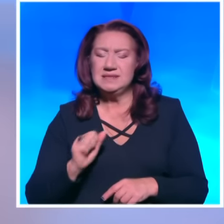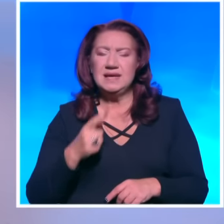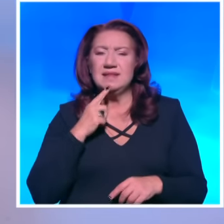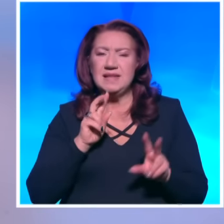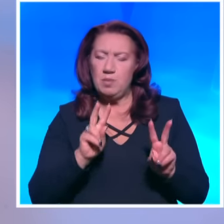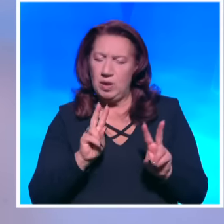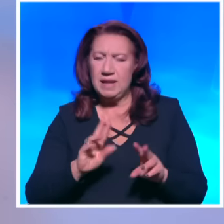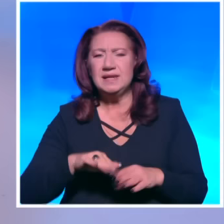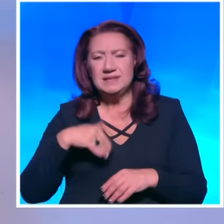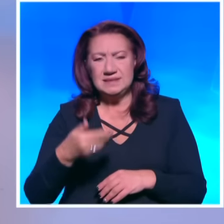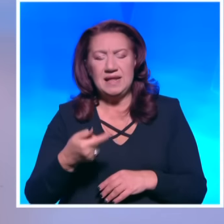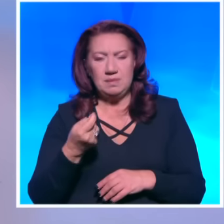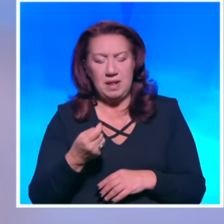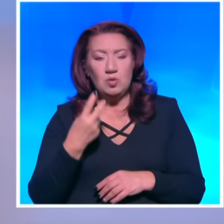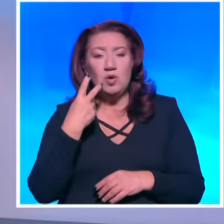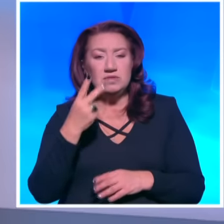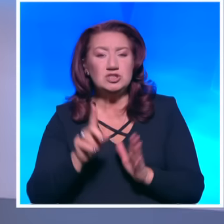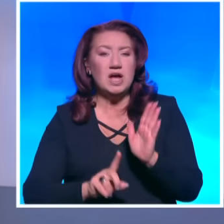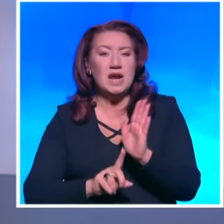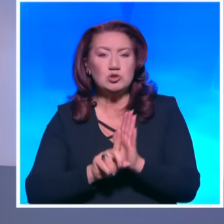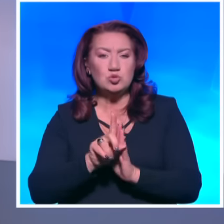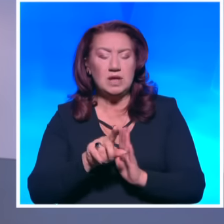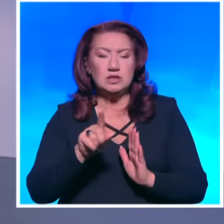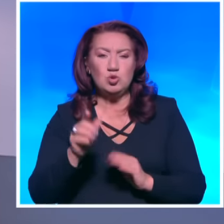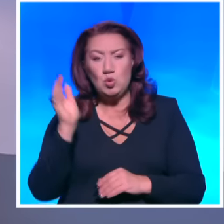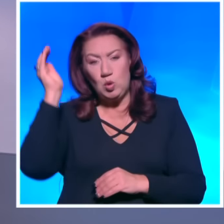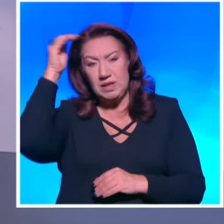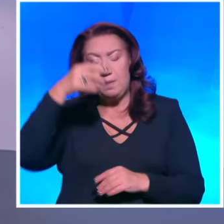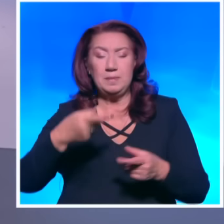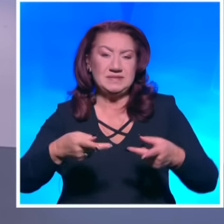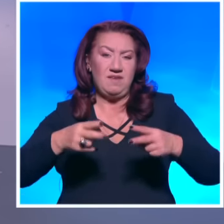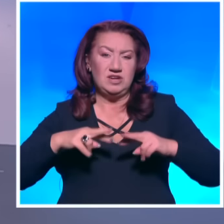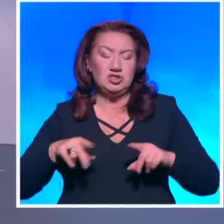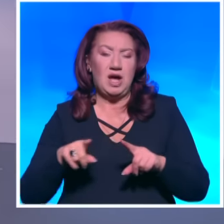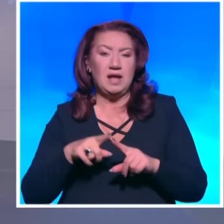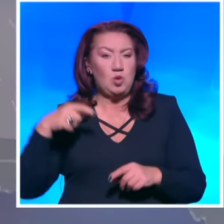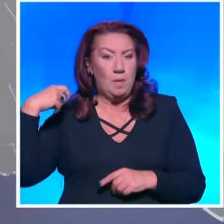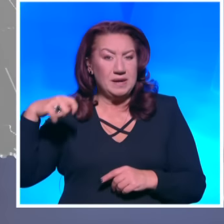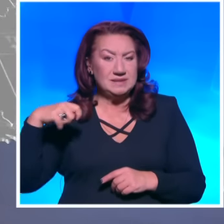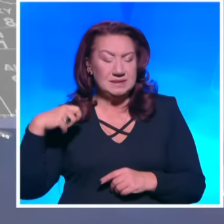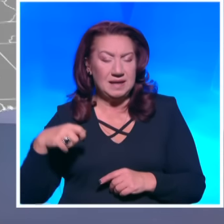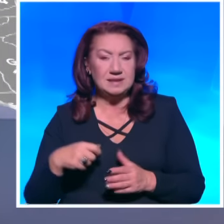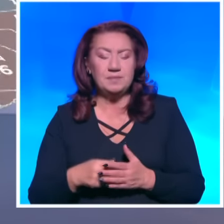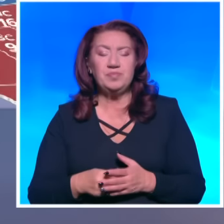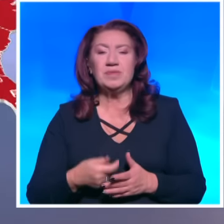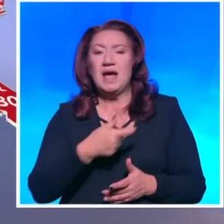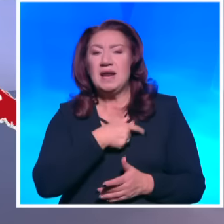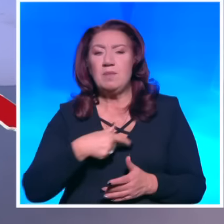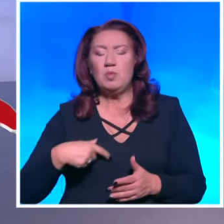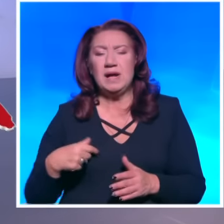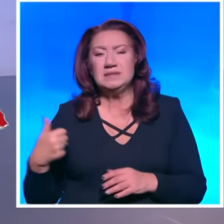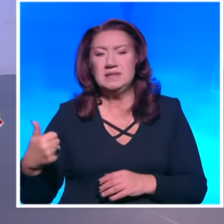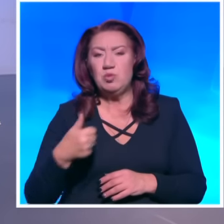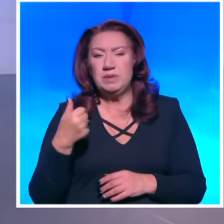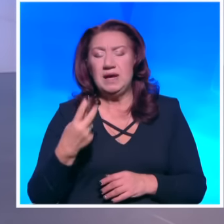минута. А ето и резултатите, с които Доналд Тръмп ще се върне в Белия дом. Републиканците наделяха във вота в 28